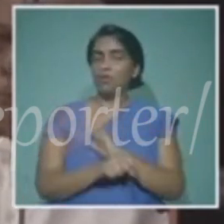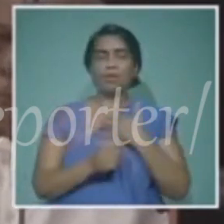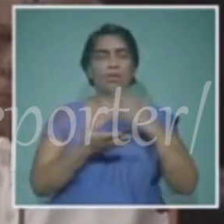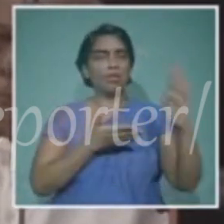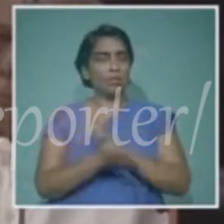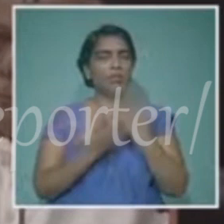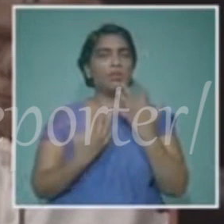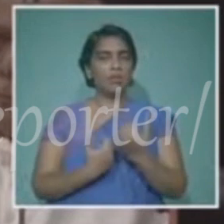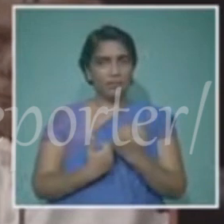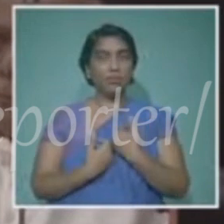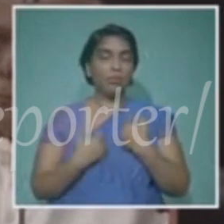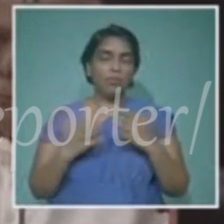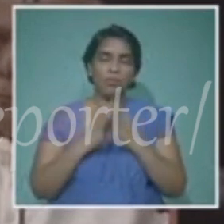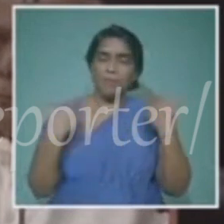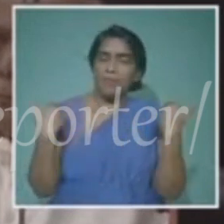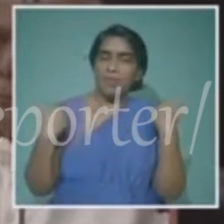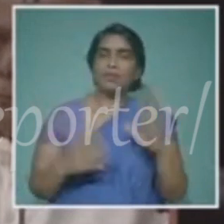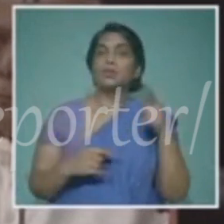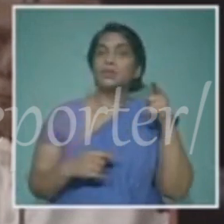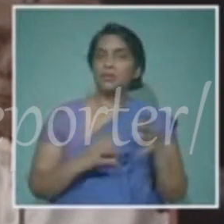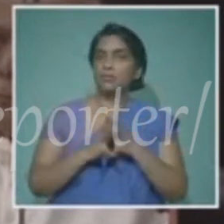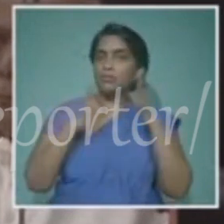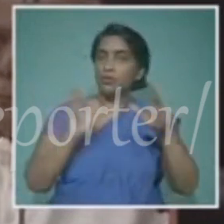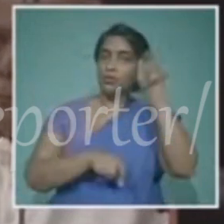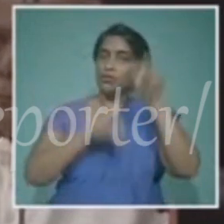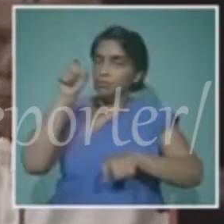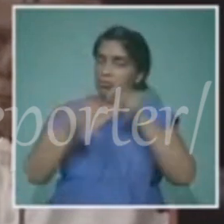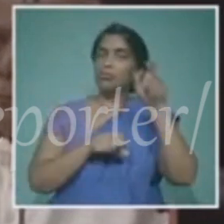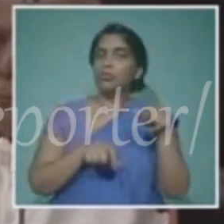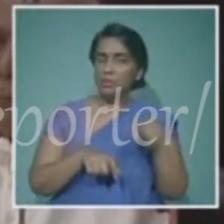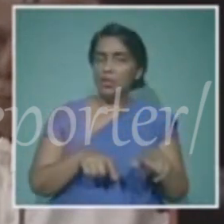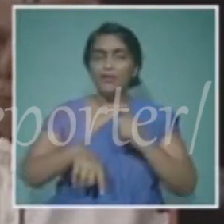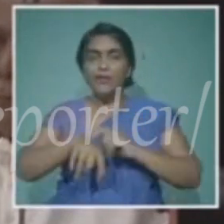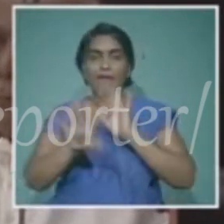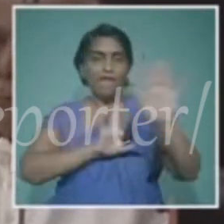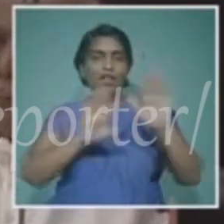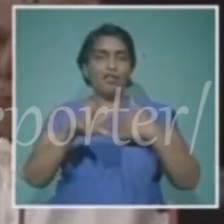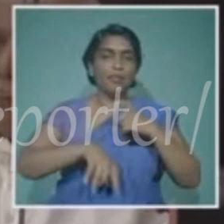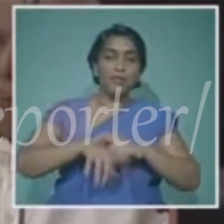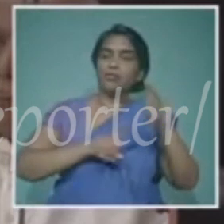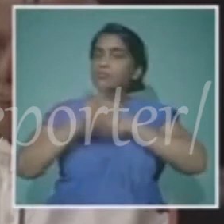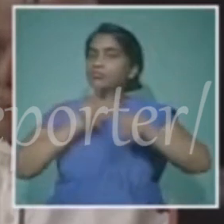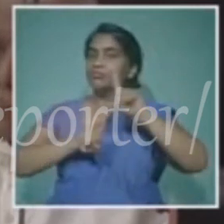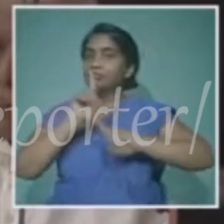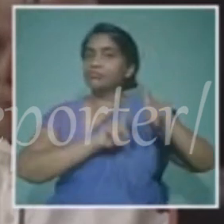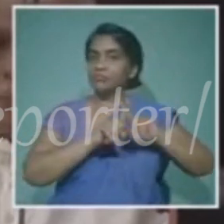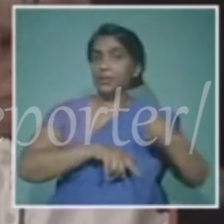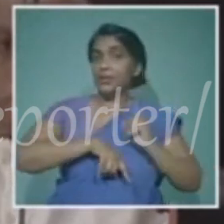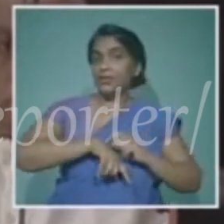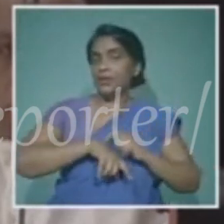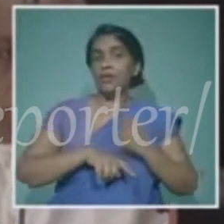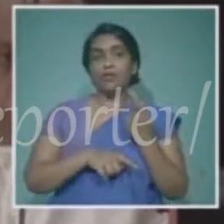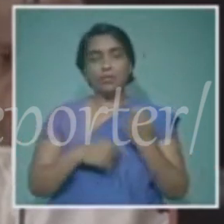ලබා ගැනීමට මම වෙහෙසුණා. ඒසා විශාල පිරිසක් සමග වෙන්වෙන්ව අදහස් හුවමාරු කර ගැනීමට කාලය